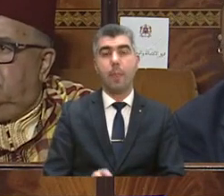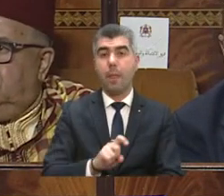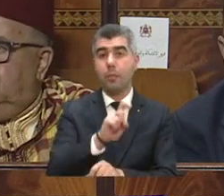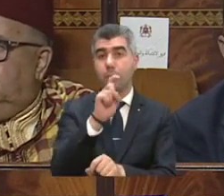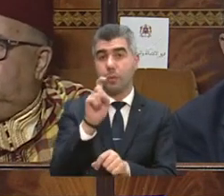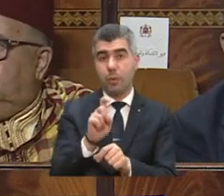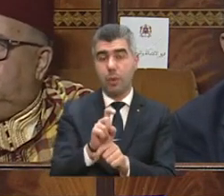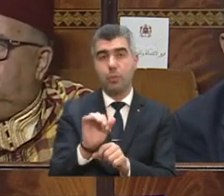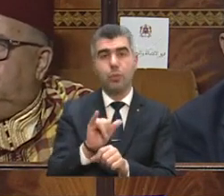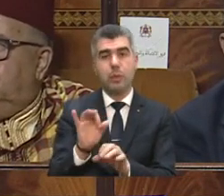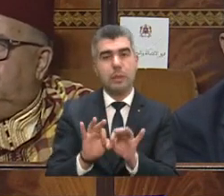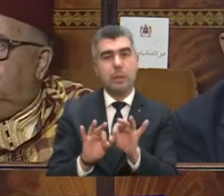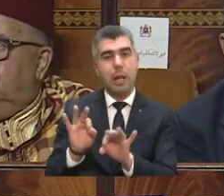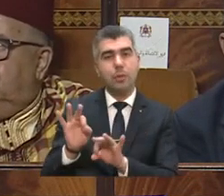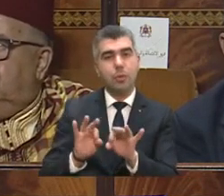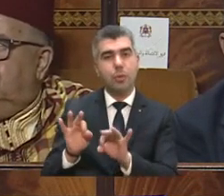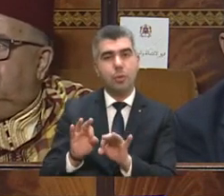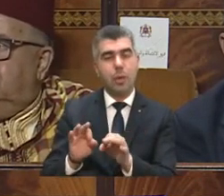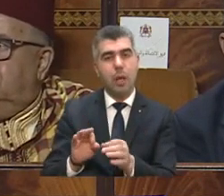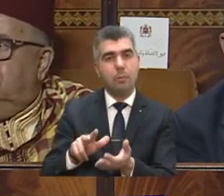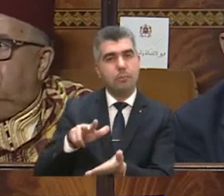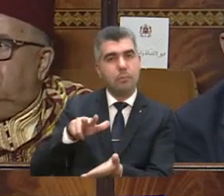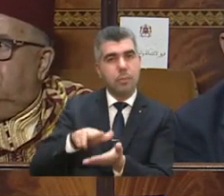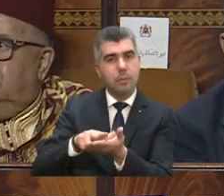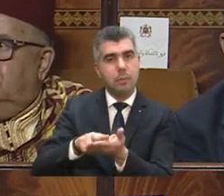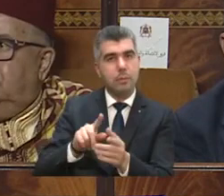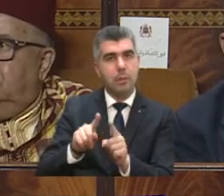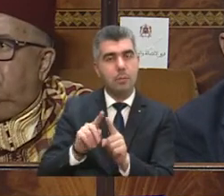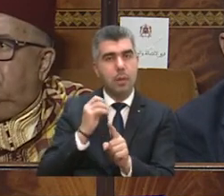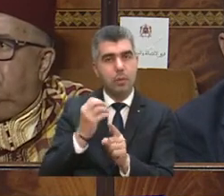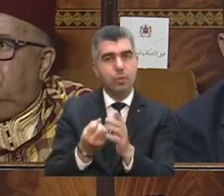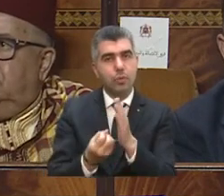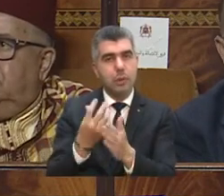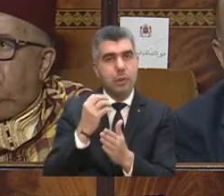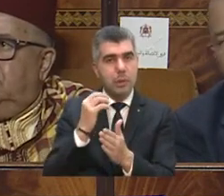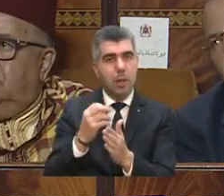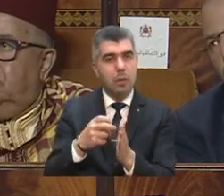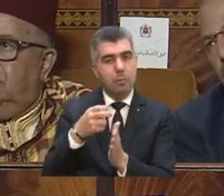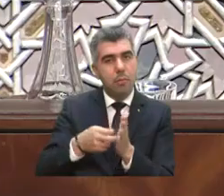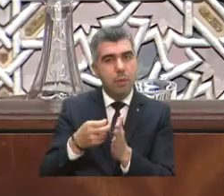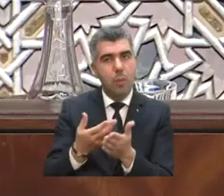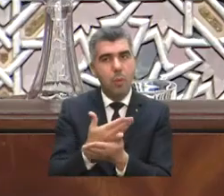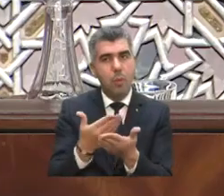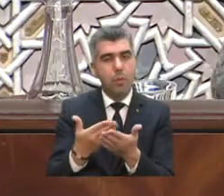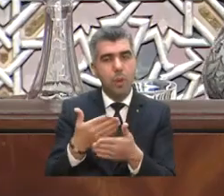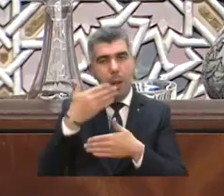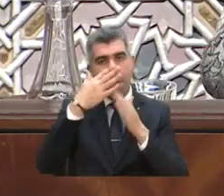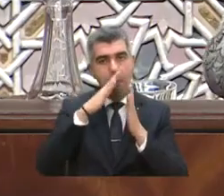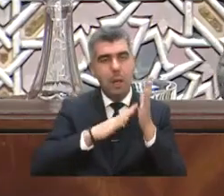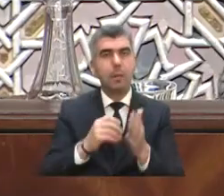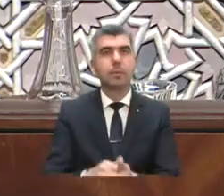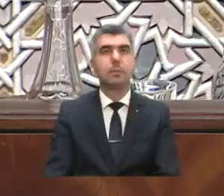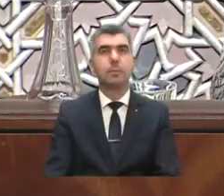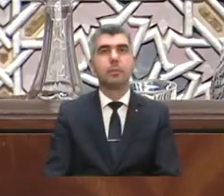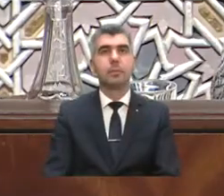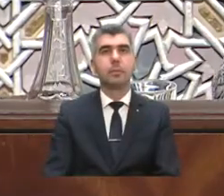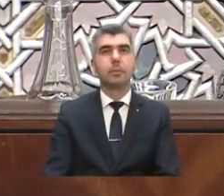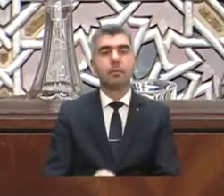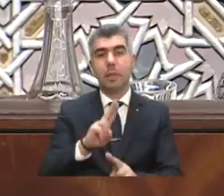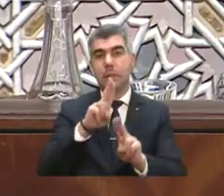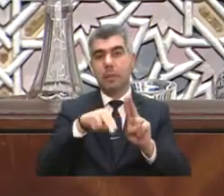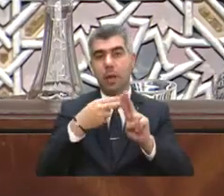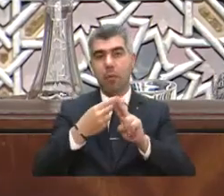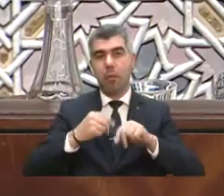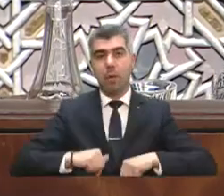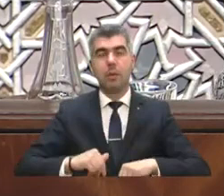نسألكم الاستراتيجية المعتمدة لتحديد قطاع النقل ببلادنا، وشكرا. شكرا السيد النائب. جواب السيد